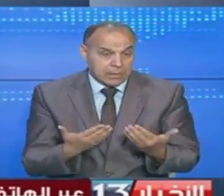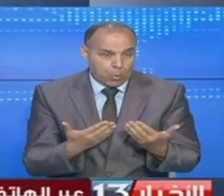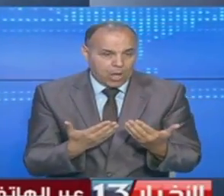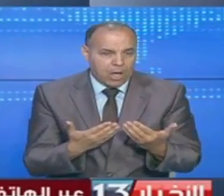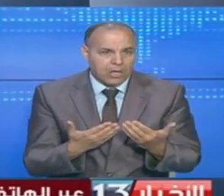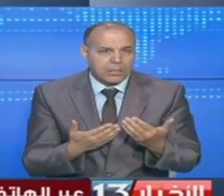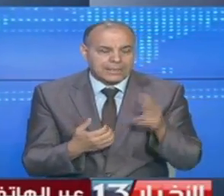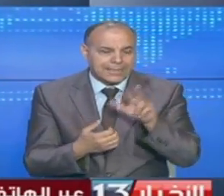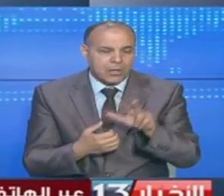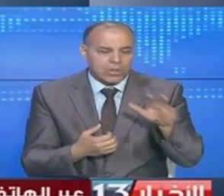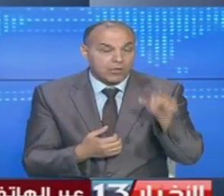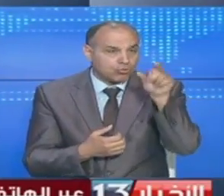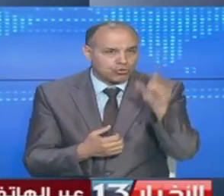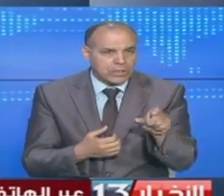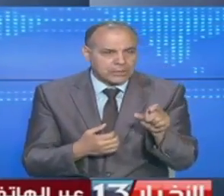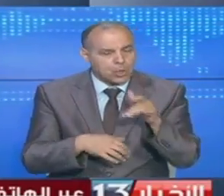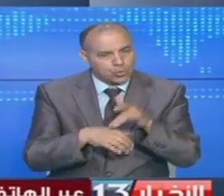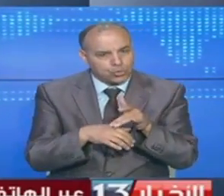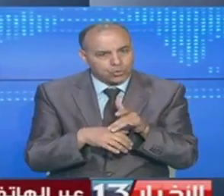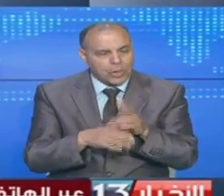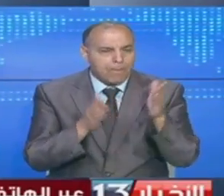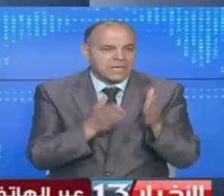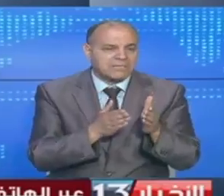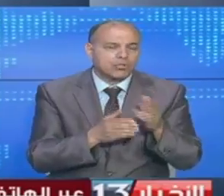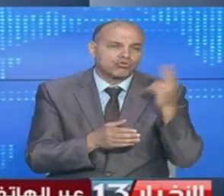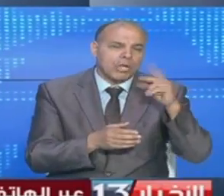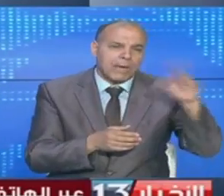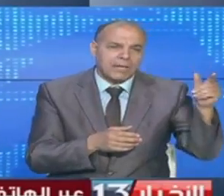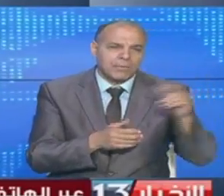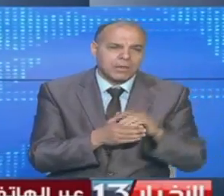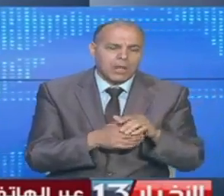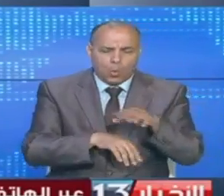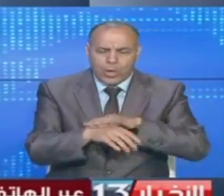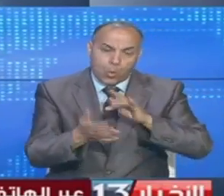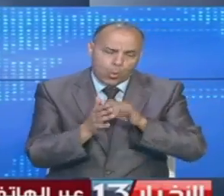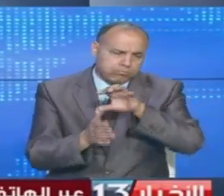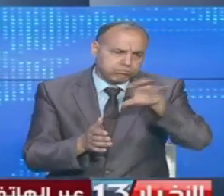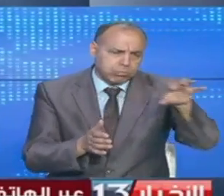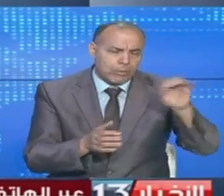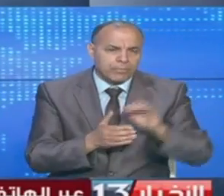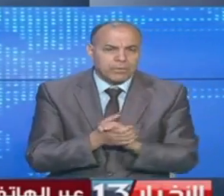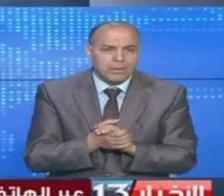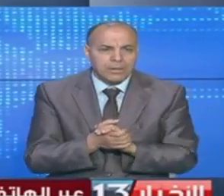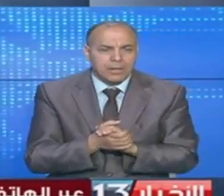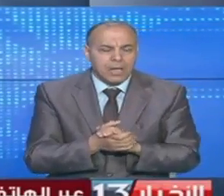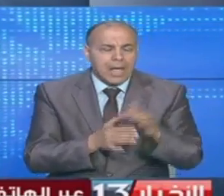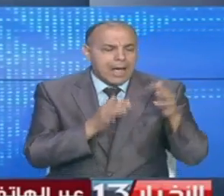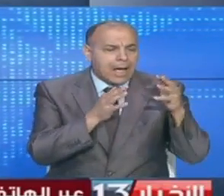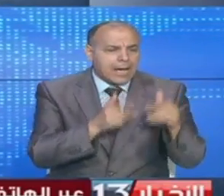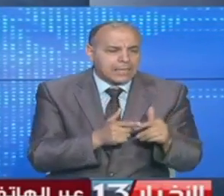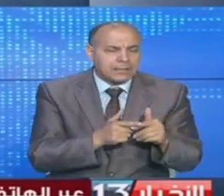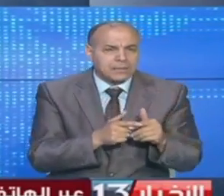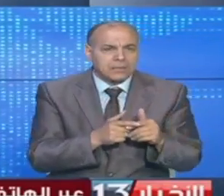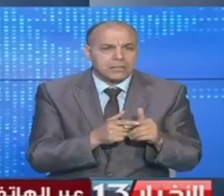نقل 33 شخص مصاب إلى المستشفيات الجامعية بمختلف الولايات. نعم. وعدد